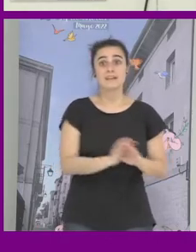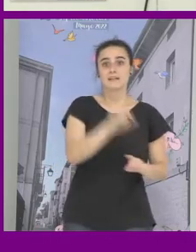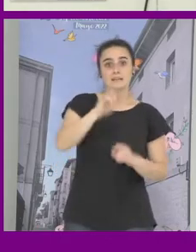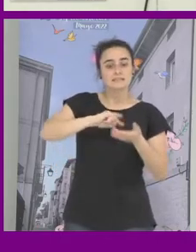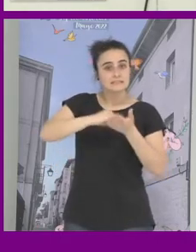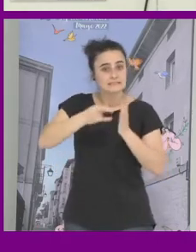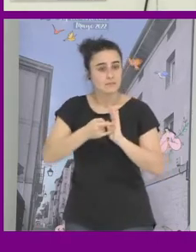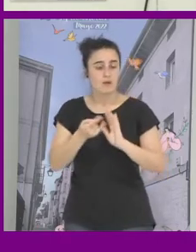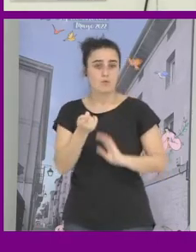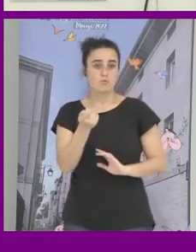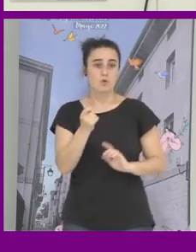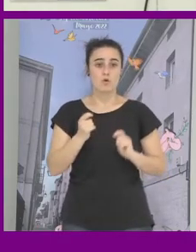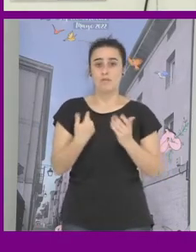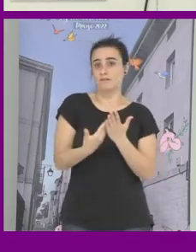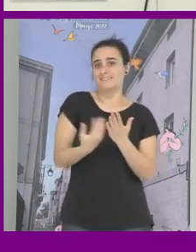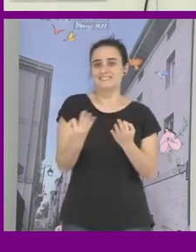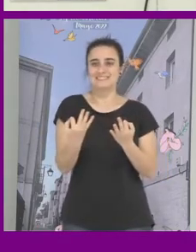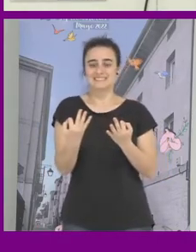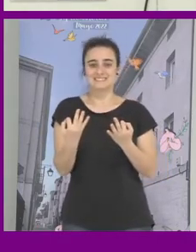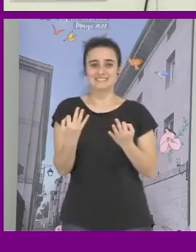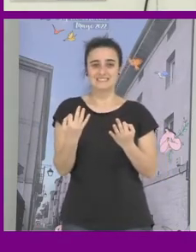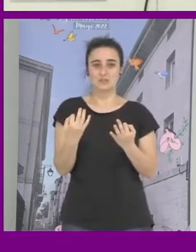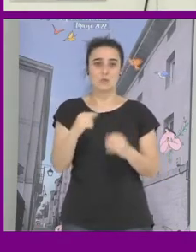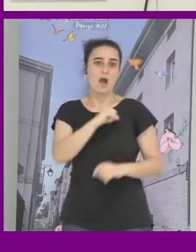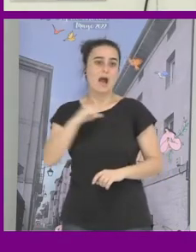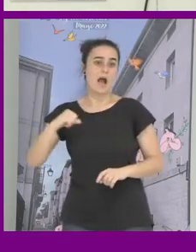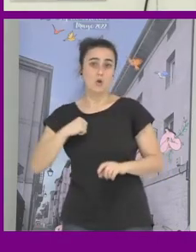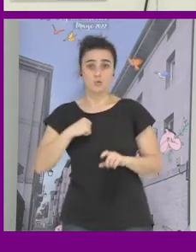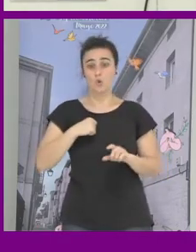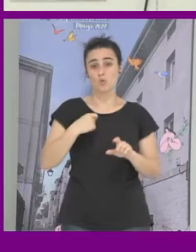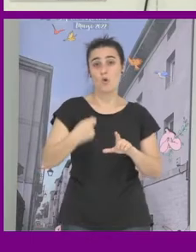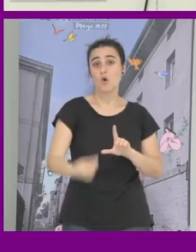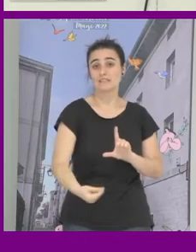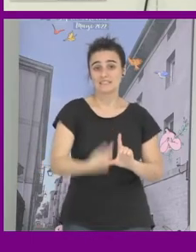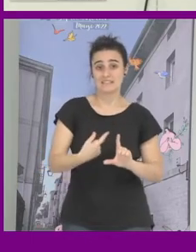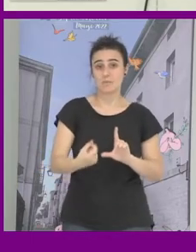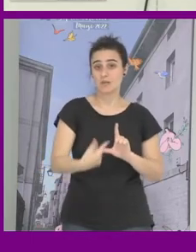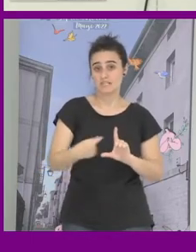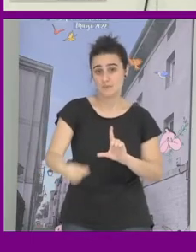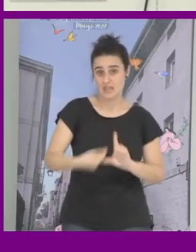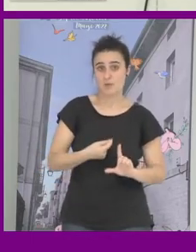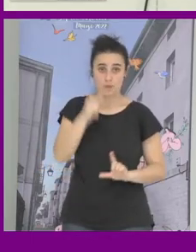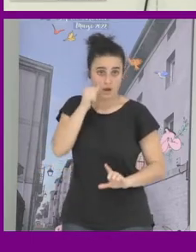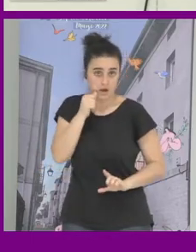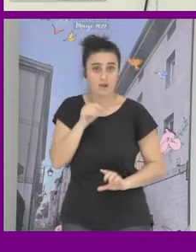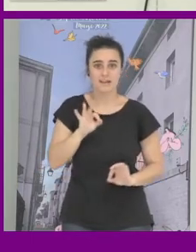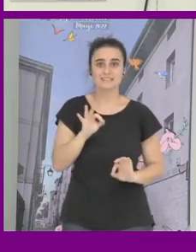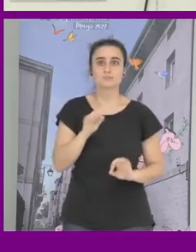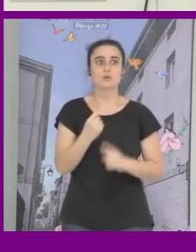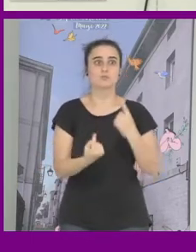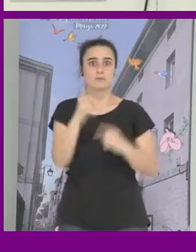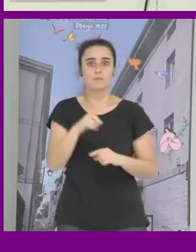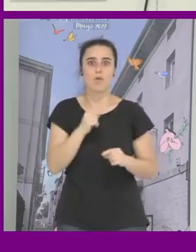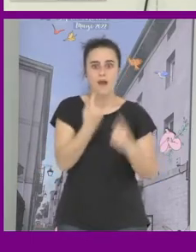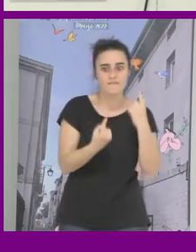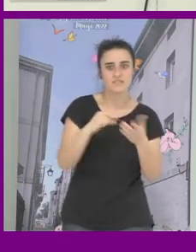edo osapusten duena da autoinseminazioa eta lagunen arteko akordioak posible da, baina azkenean ba traba asko jartzen